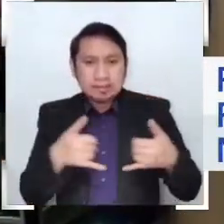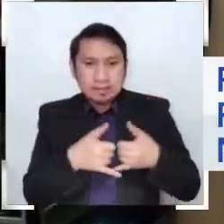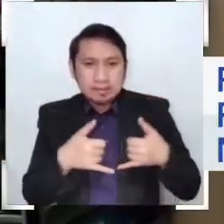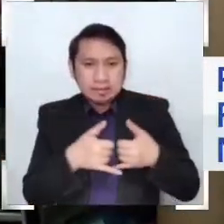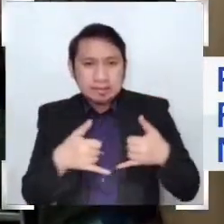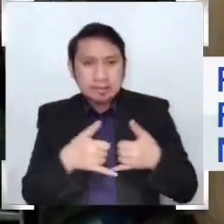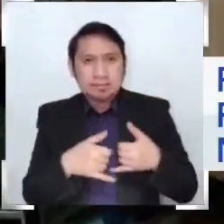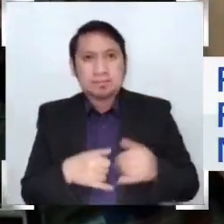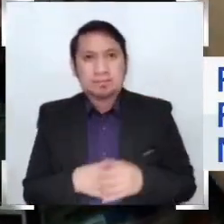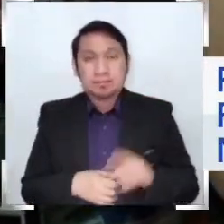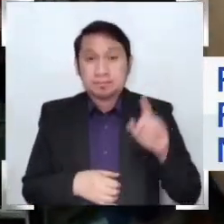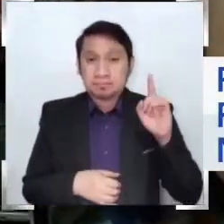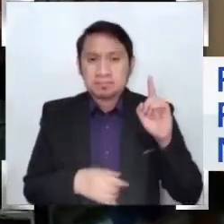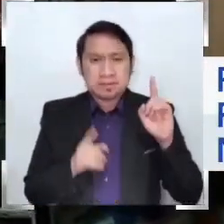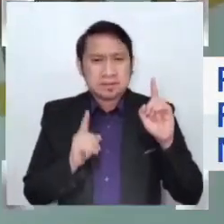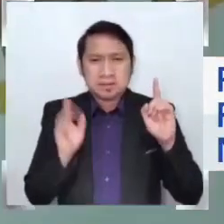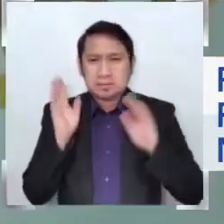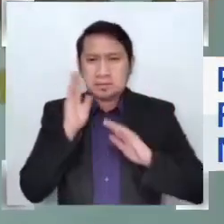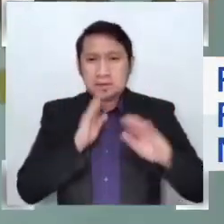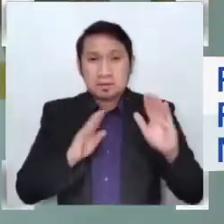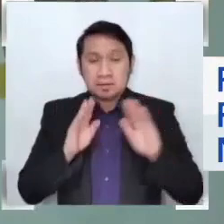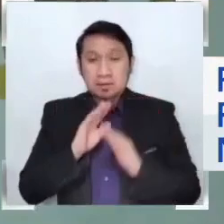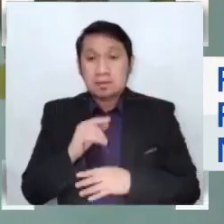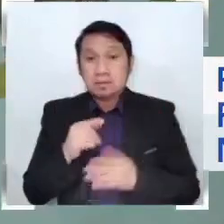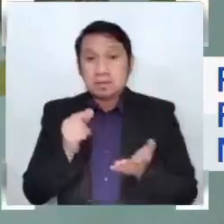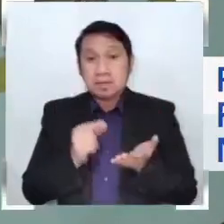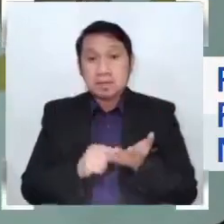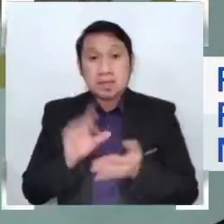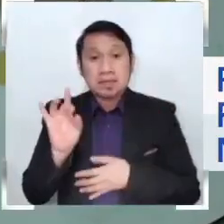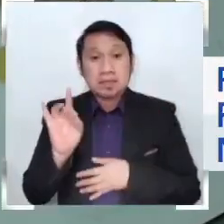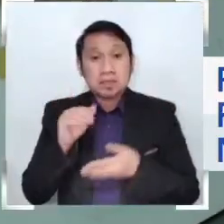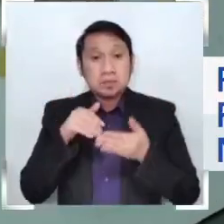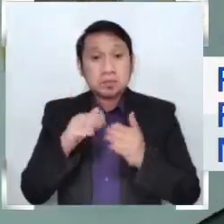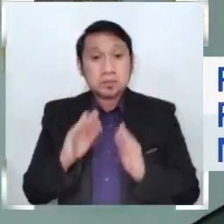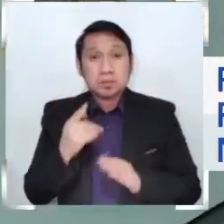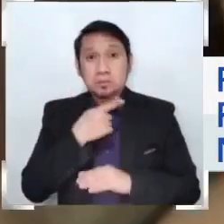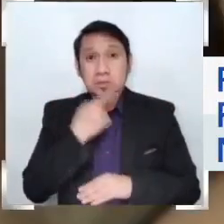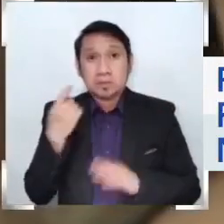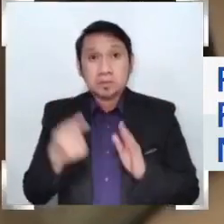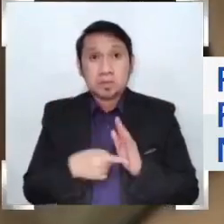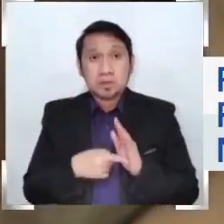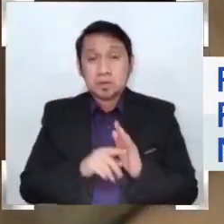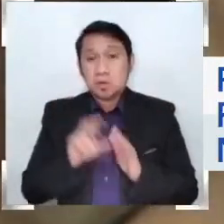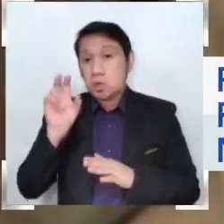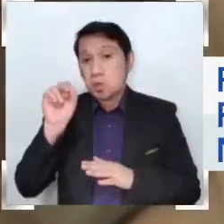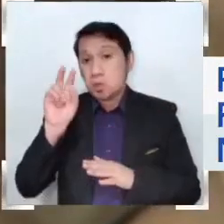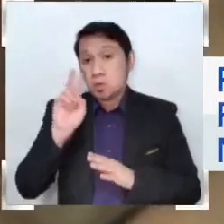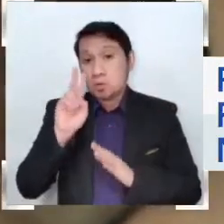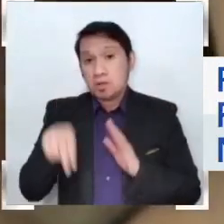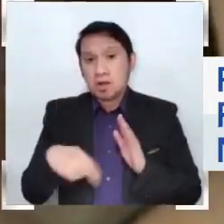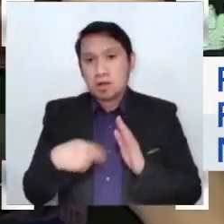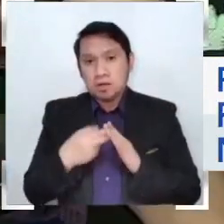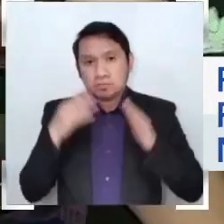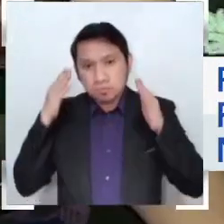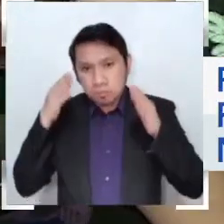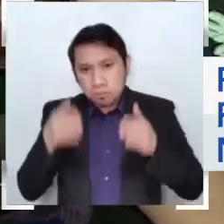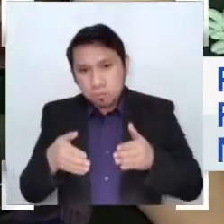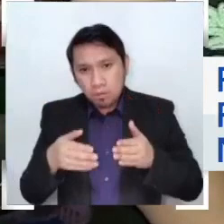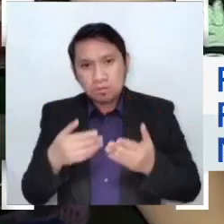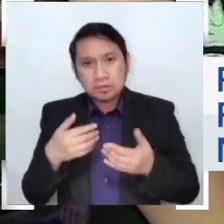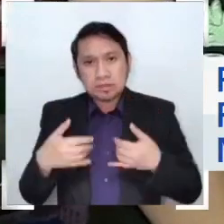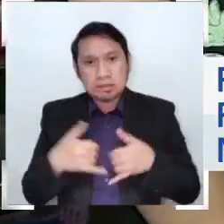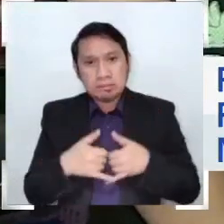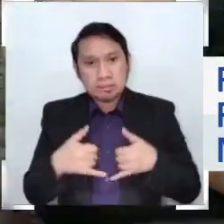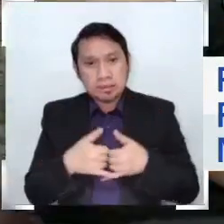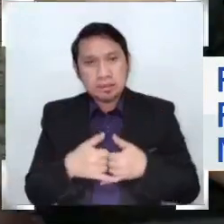Lori, problemado sa grade 8 student niyang anak dahil umaabot daw ng 12 hours ang ginugugol ng bata sa paglalaro online. Pagising pa